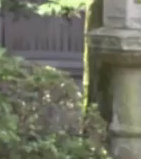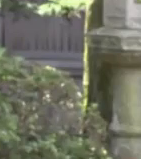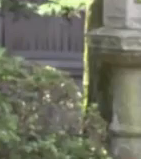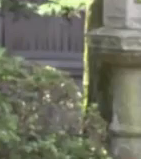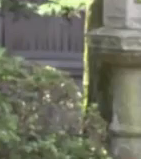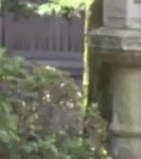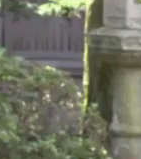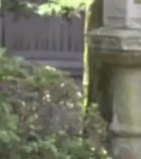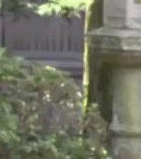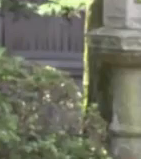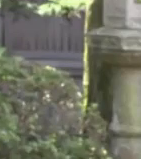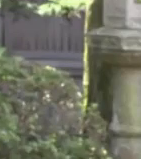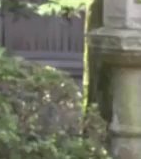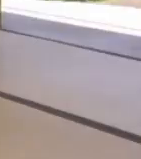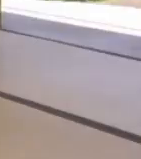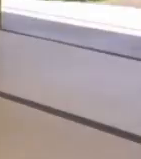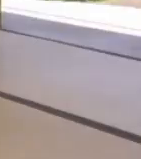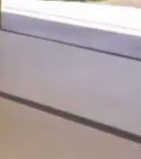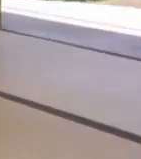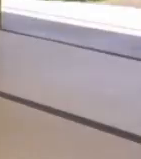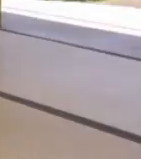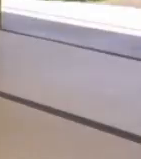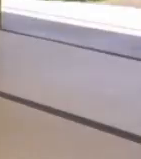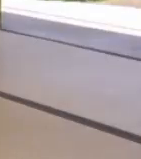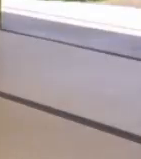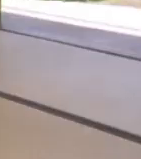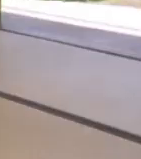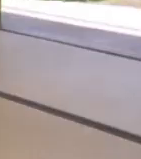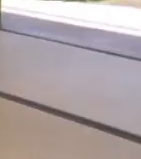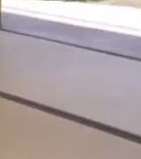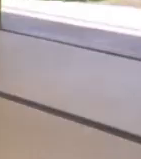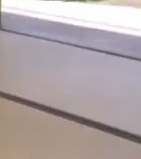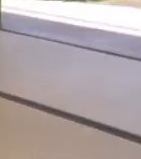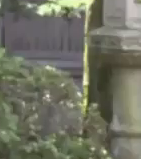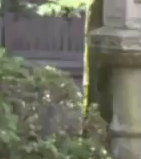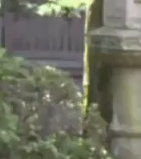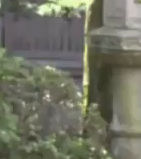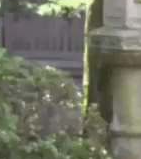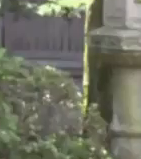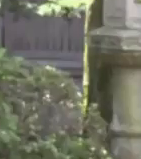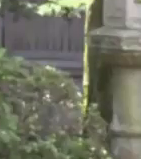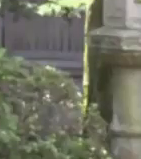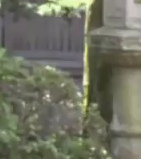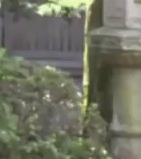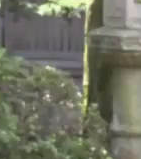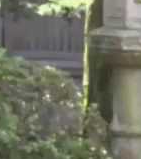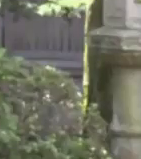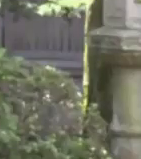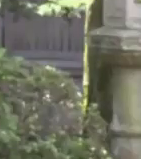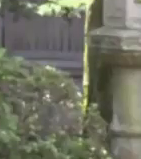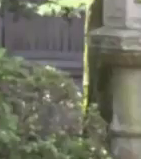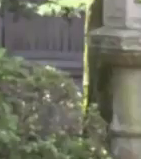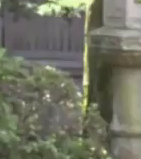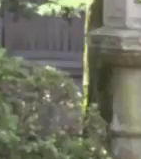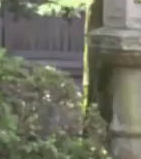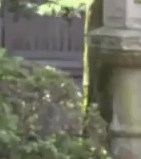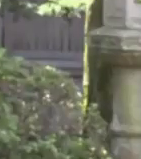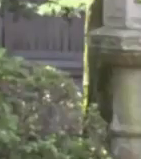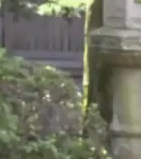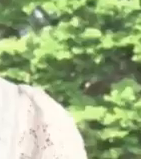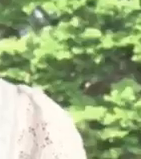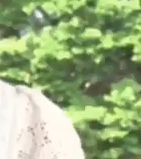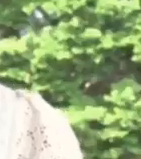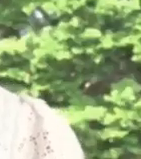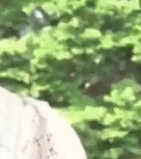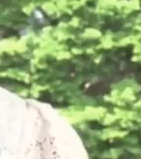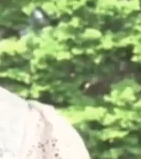そして水もとにかく美味しい、もう水道水でもすごく美味しいので、出雲への思いは人一倍強いつもりなんですけ